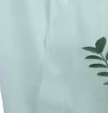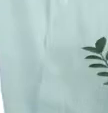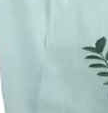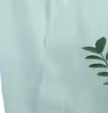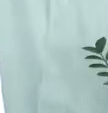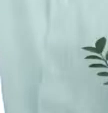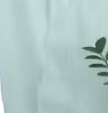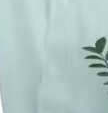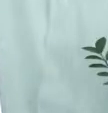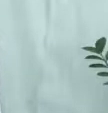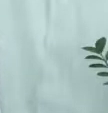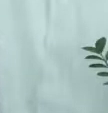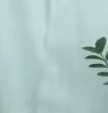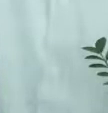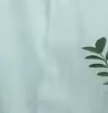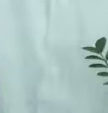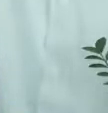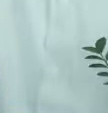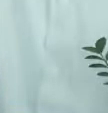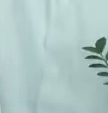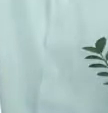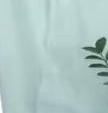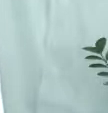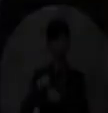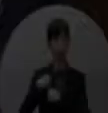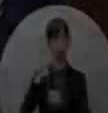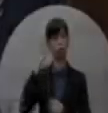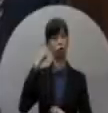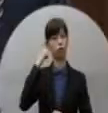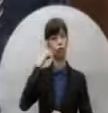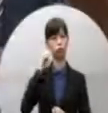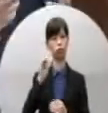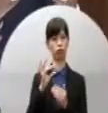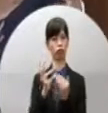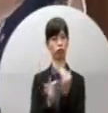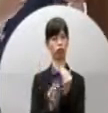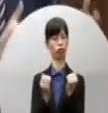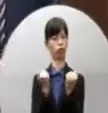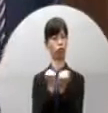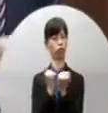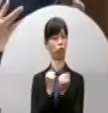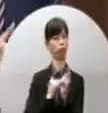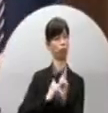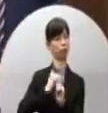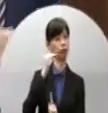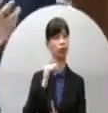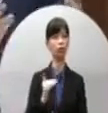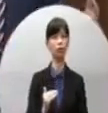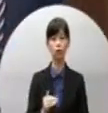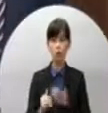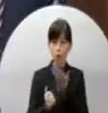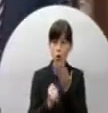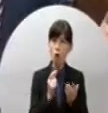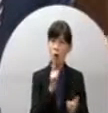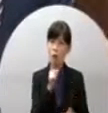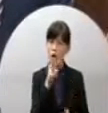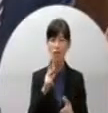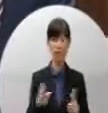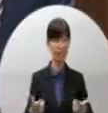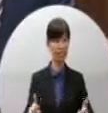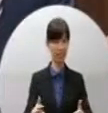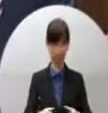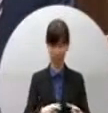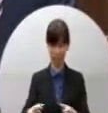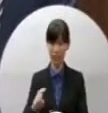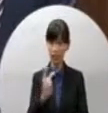立法院的总咨询当中强烈要求我们行政院长必须具体承诺，把这项所需经费410亿